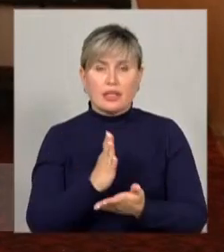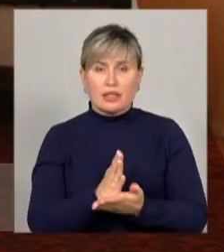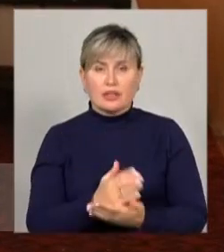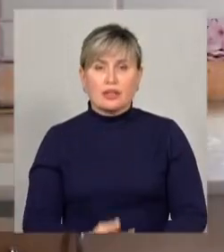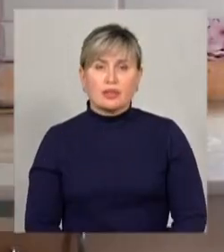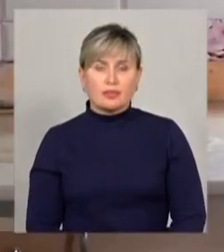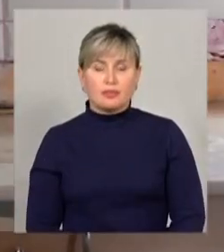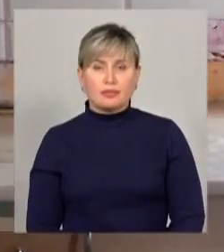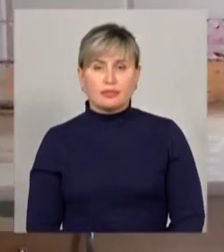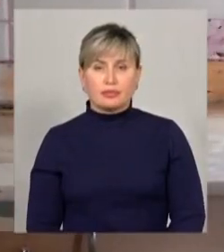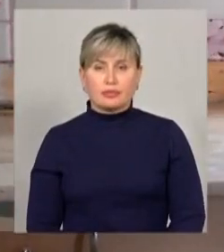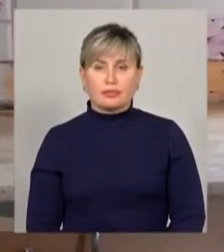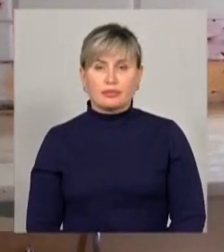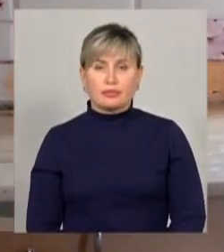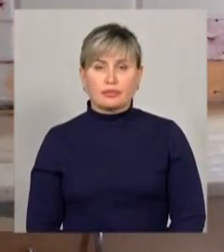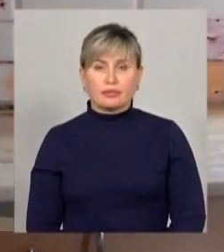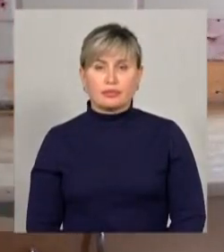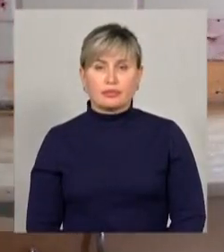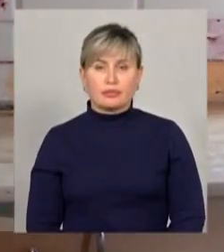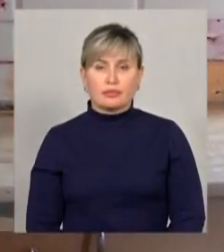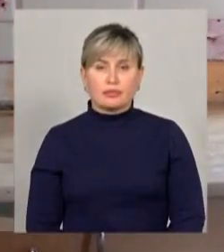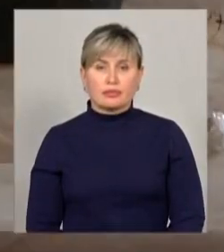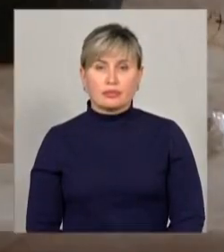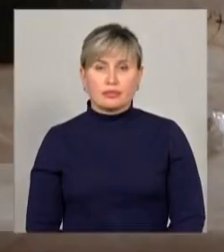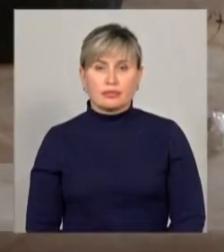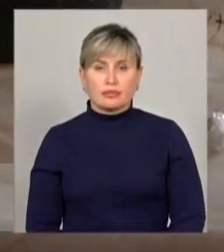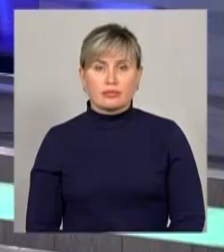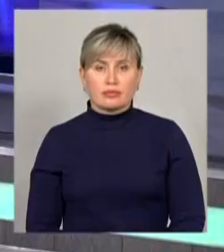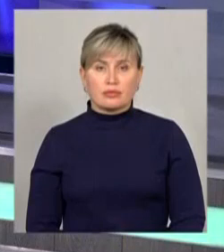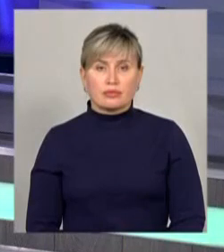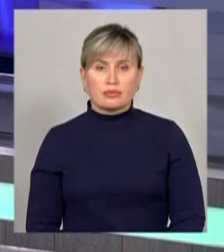Ерниязова. Аделя Кжаркенова, Арсен Сандыбаев, телеканал «Алматы».